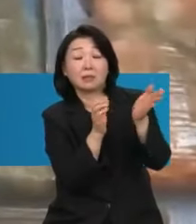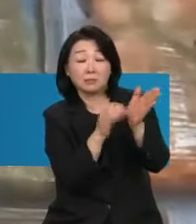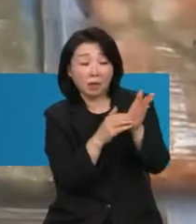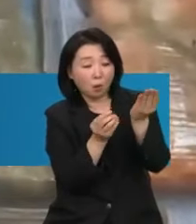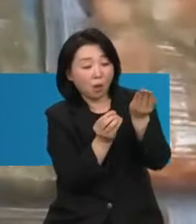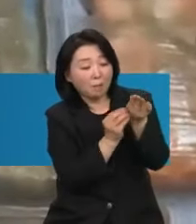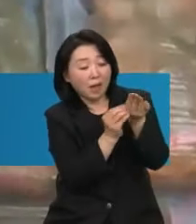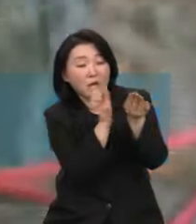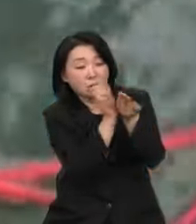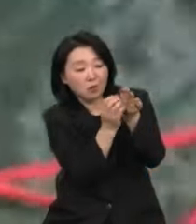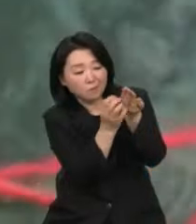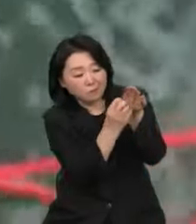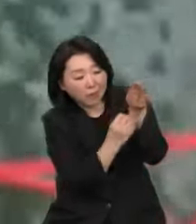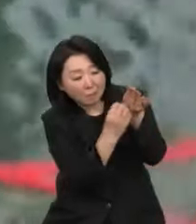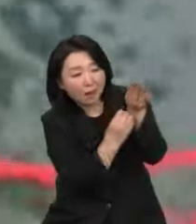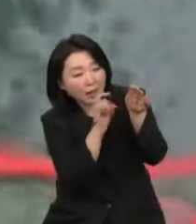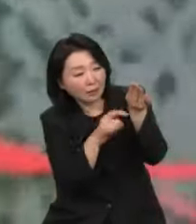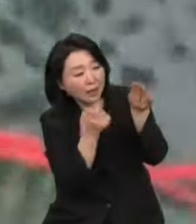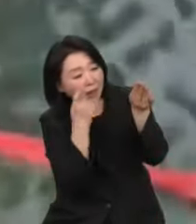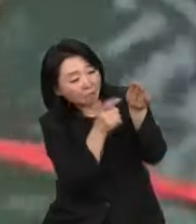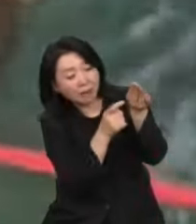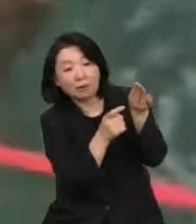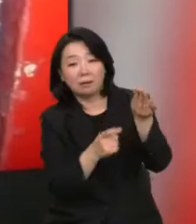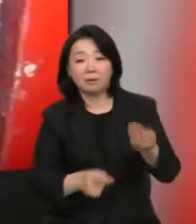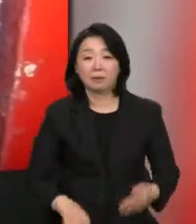내려갔다가 발견했습니다. 윤정주 기자입니다.